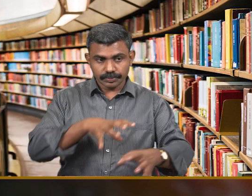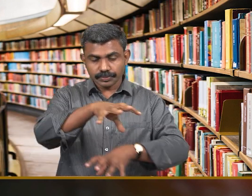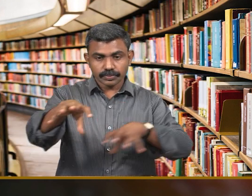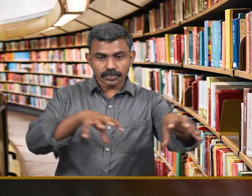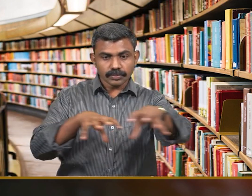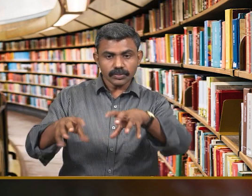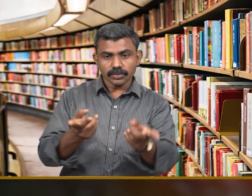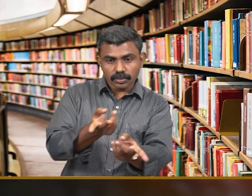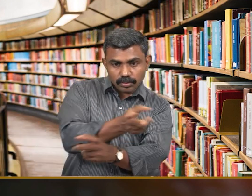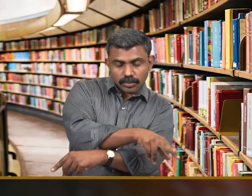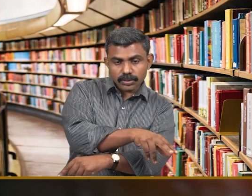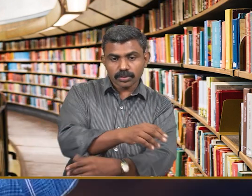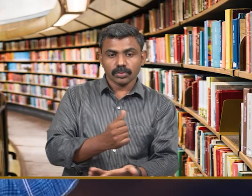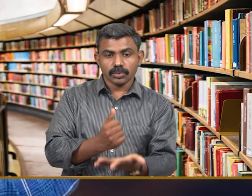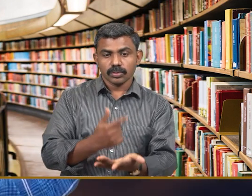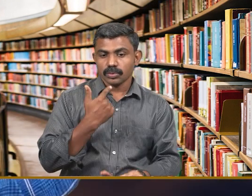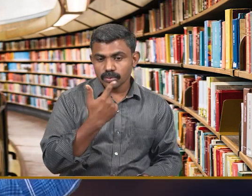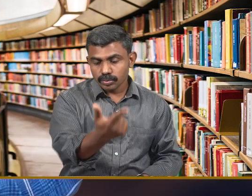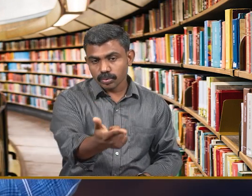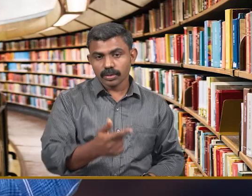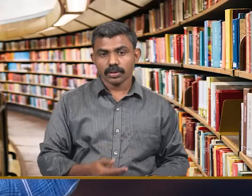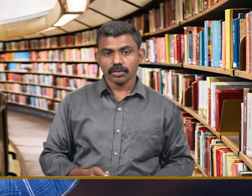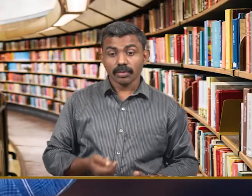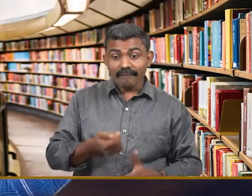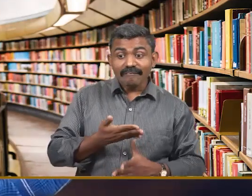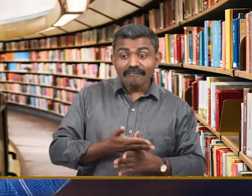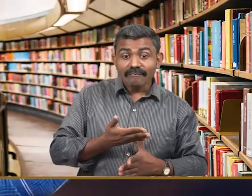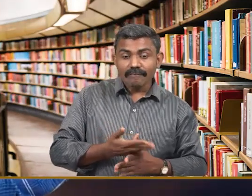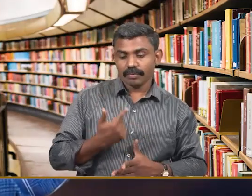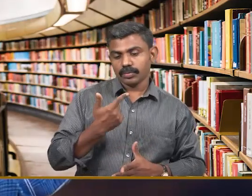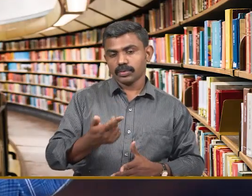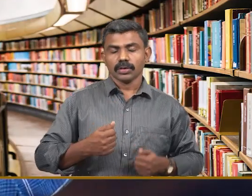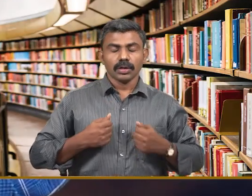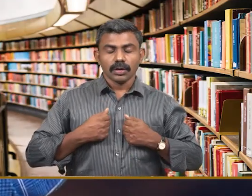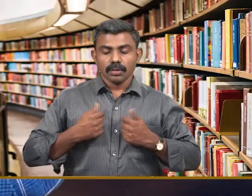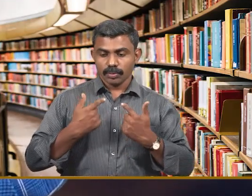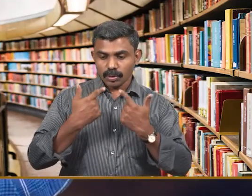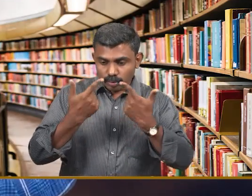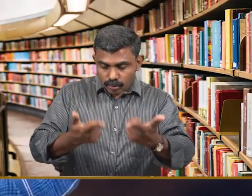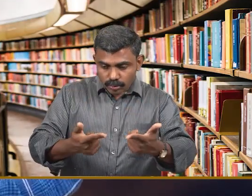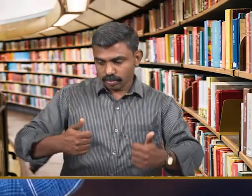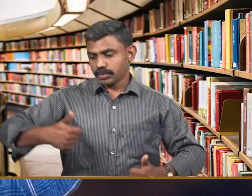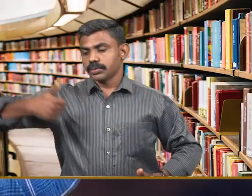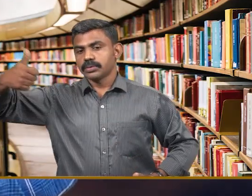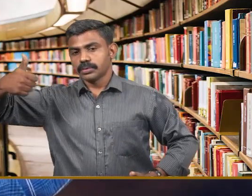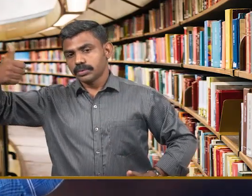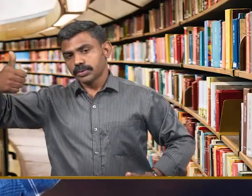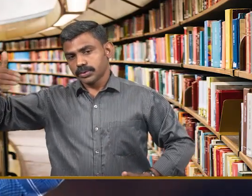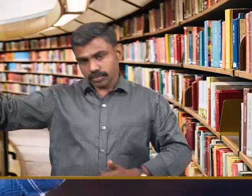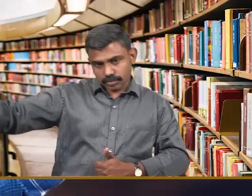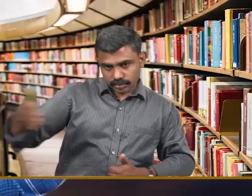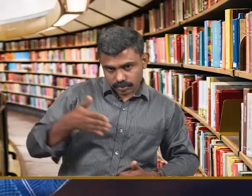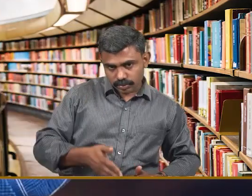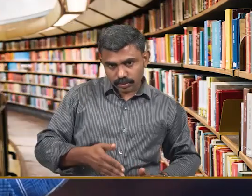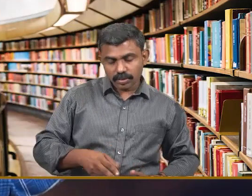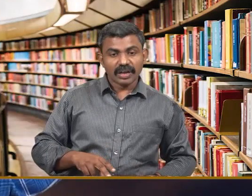கொடுக்குறாரு, எப்படியாவது உங்கள் பங்கு சந்தையெல்லாம் நம்பிட்டு தர்றேன், எல்லாத்துக்குமே வேலைவாய்ப்பு வந்து ஏற்படுத்தி தர்றேன் அப்படிங்கிற ஒரு நம்பிக்கையை வாக்கை கொடுத்து அவங்க என்ன பண்ணுறாரு, அமோகமாக அவங்க ஜெயிச்சு